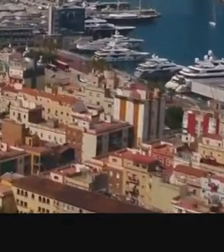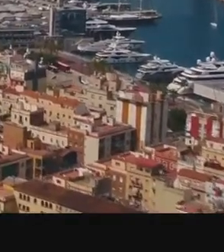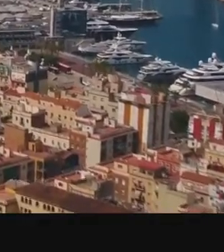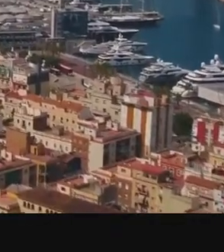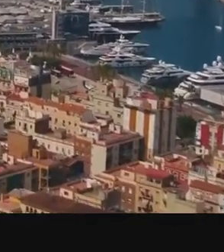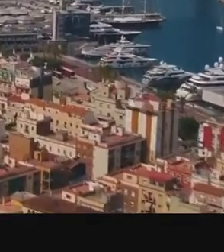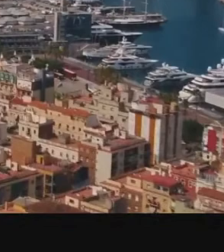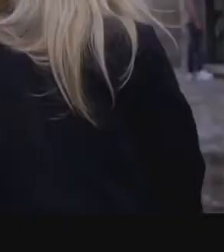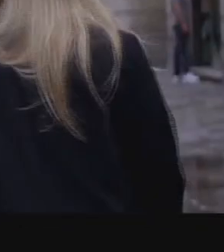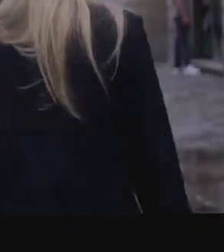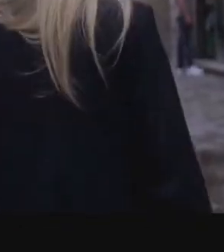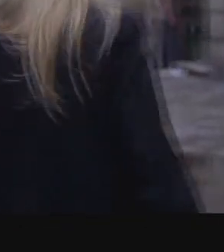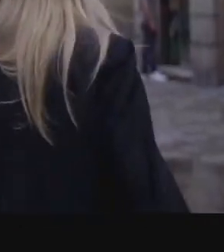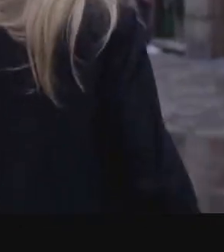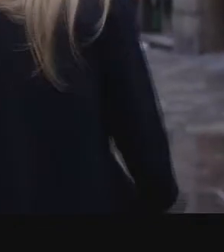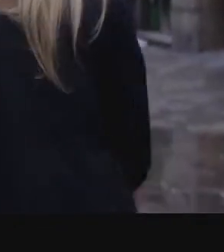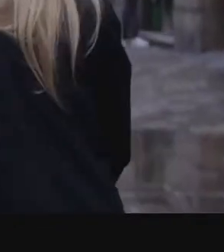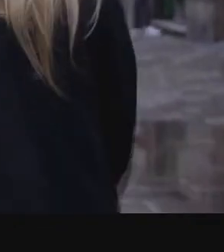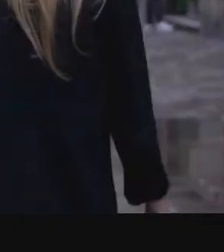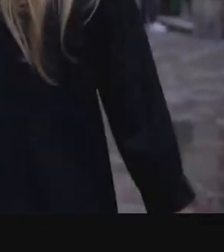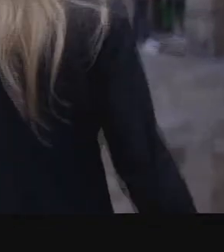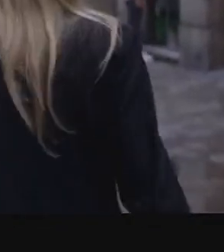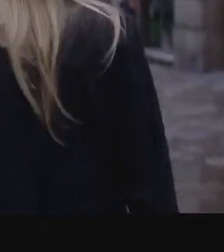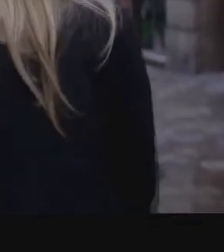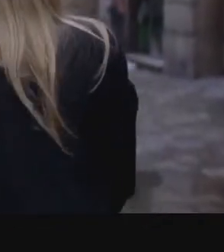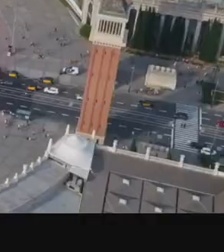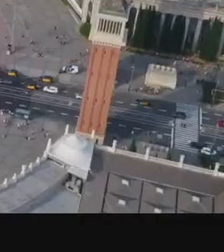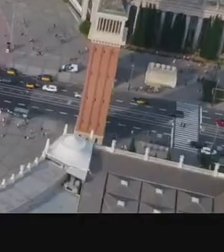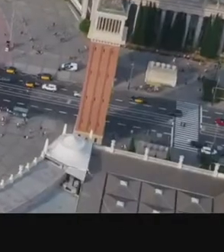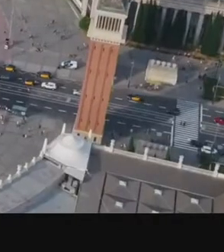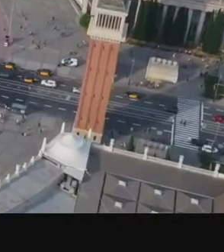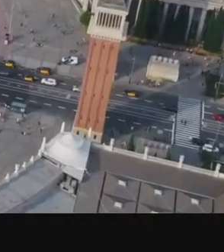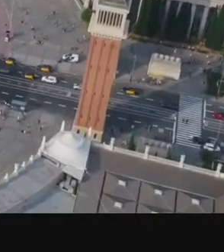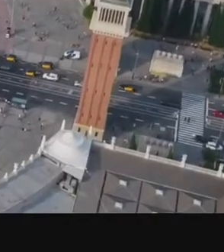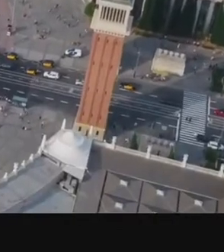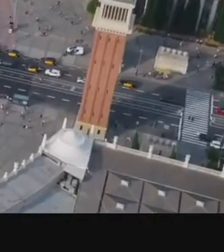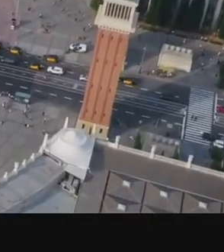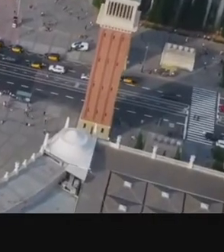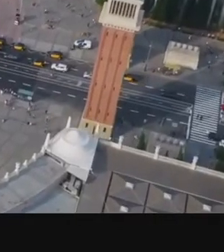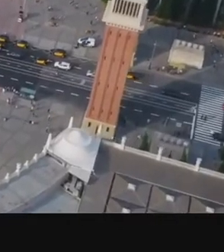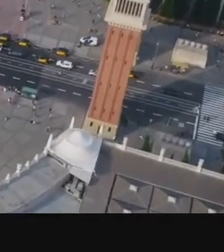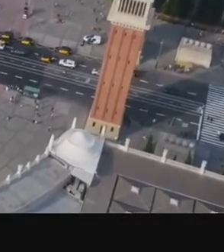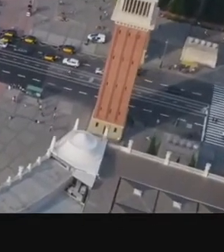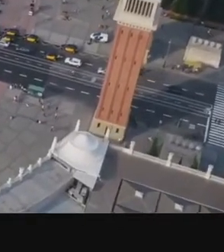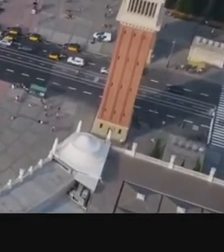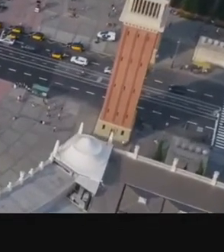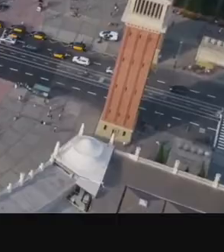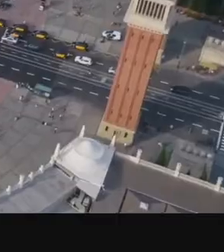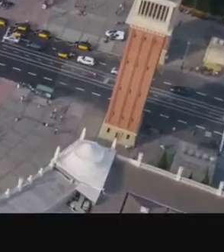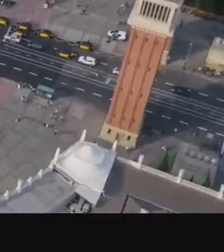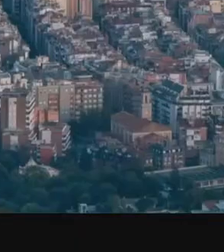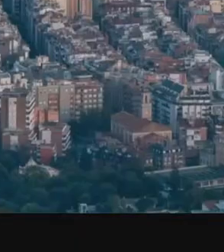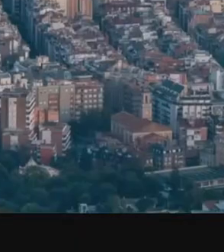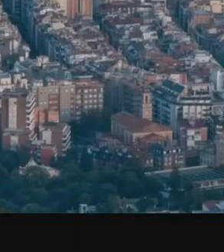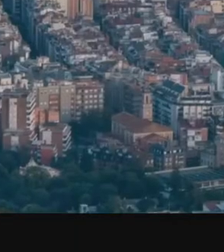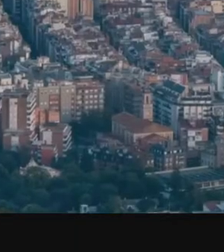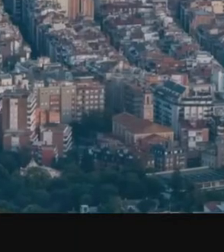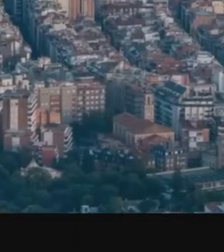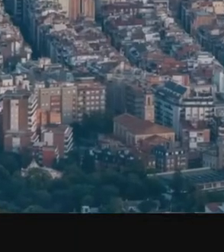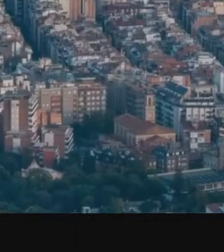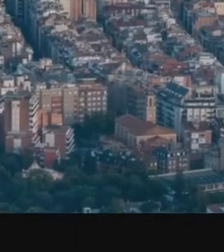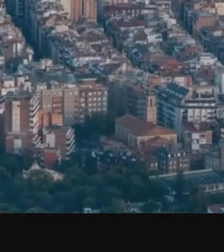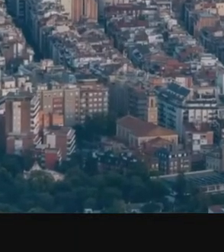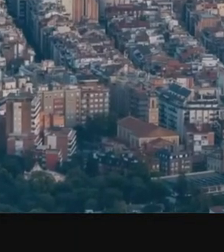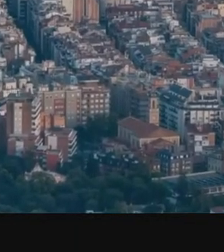com la capital del país que és, i per tant una ciutat que la gent envegi, admiri i que la